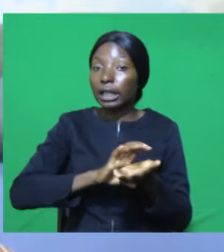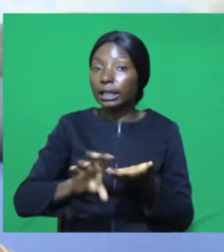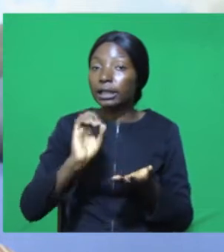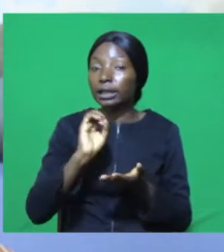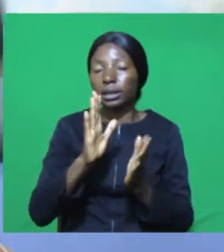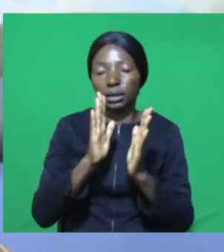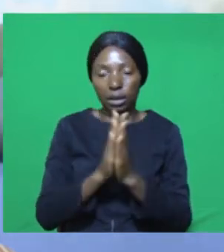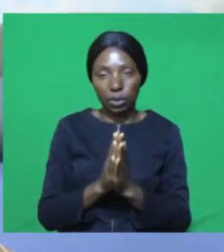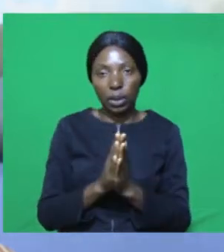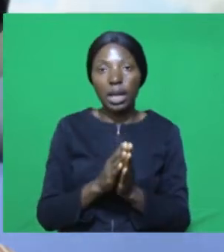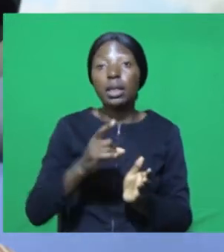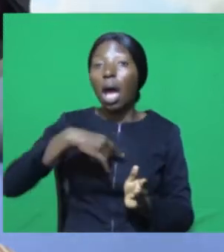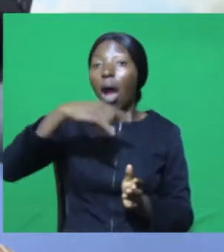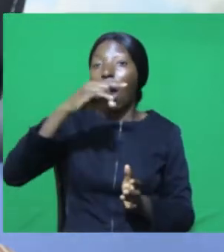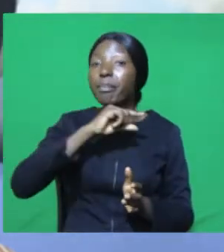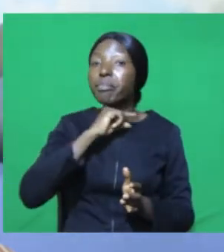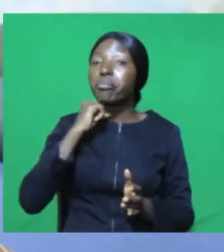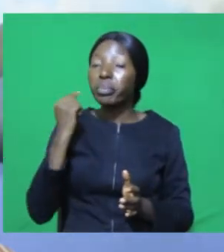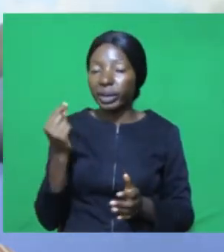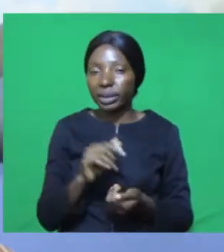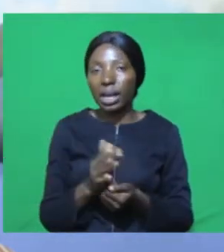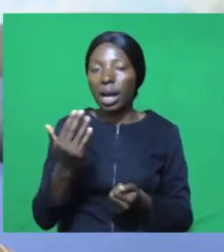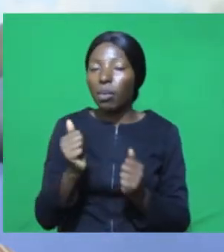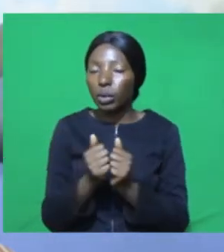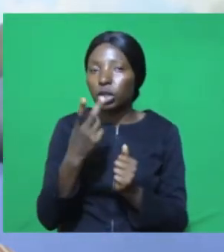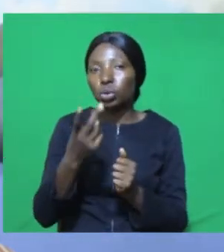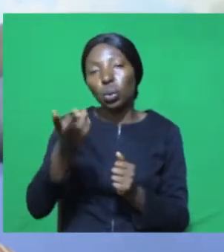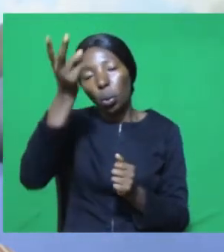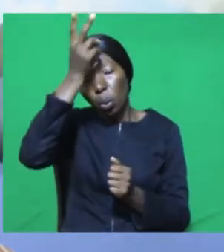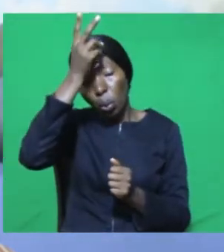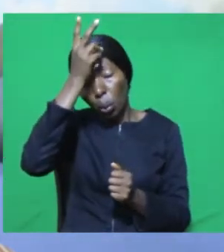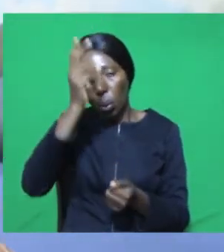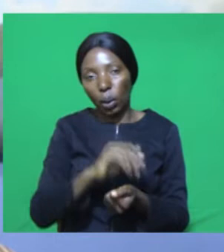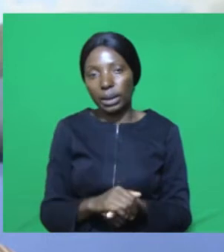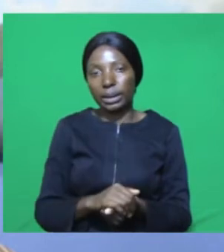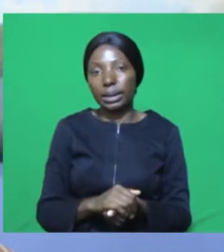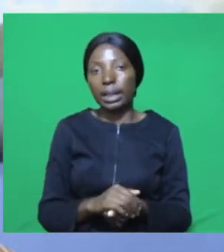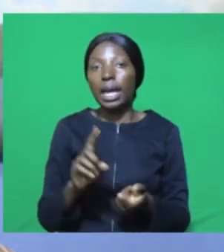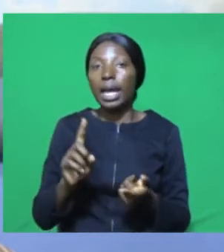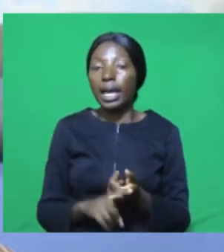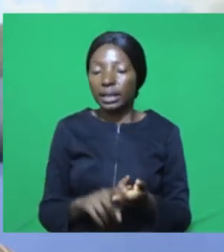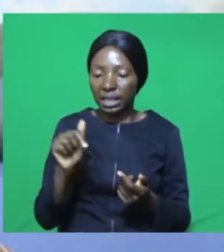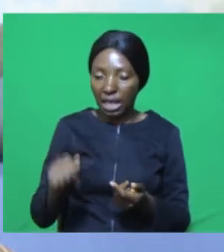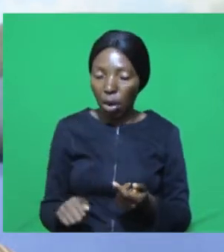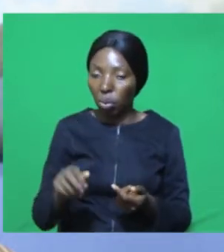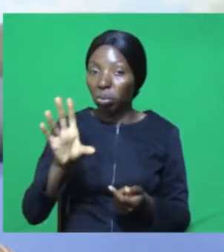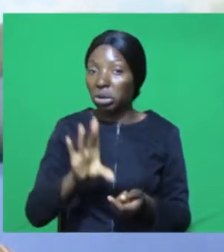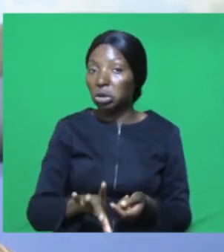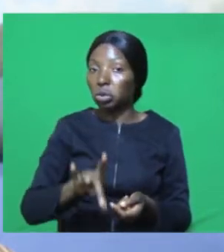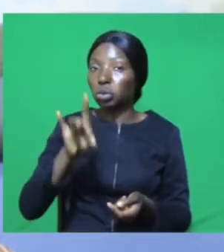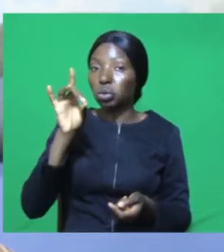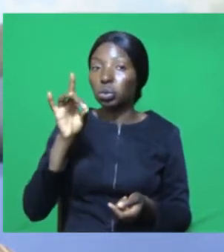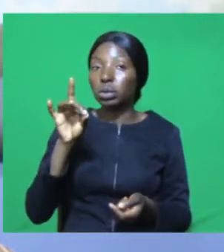Yes. Muprisita mukuru aiuya nembudzi mbiri. Ambudzi mbiri dzokanda mujenya